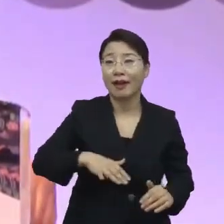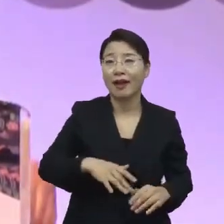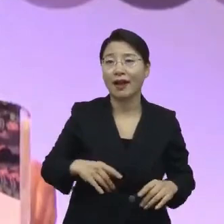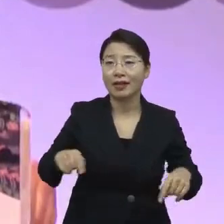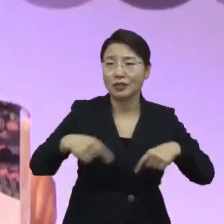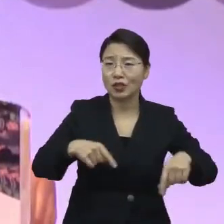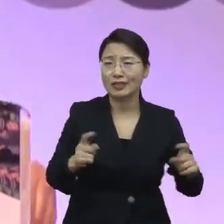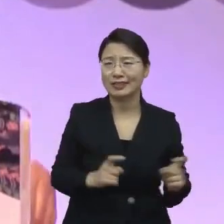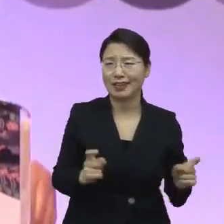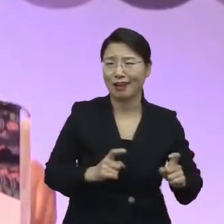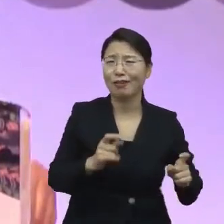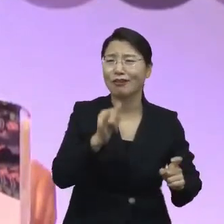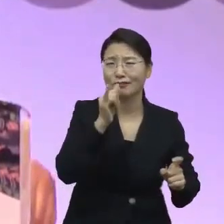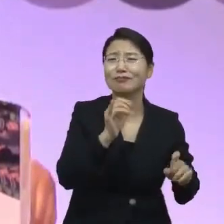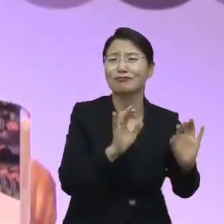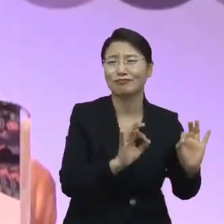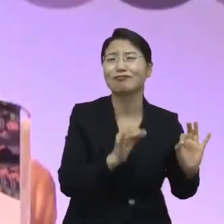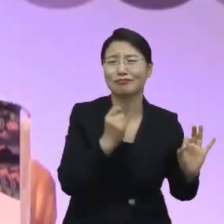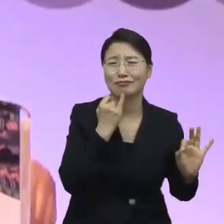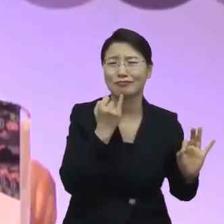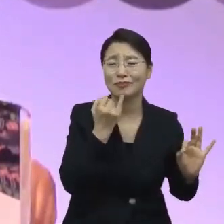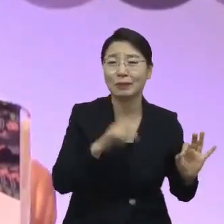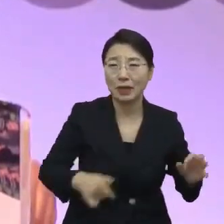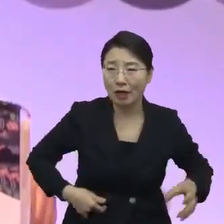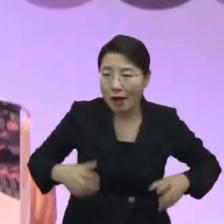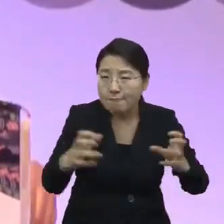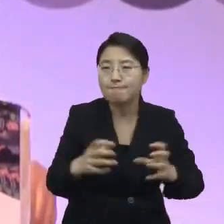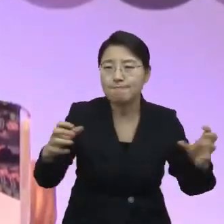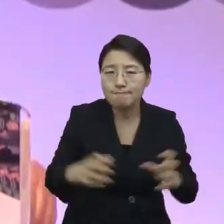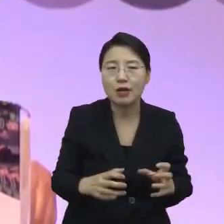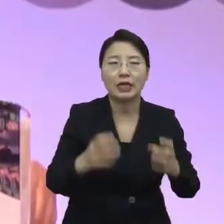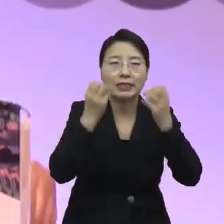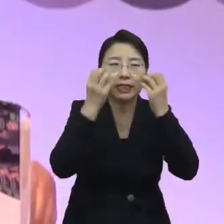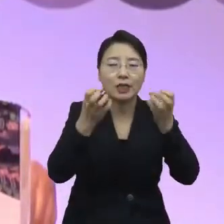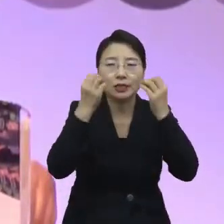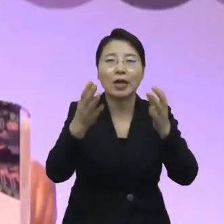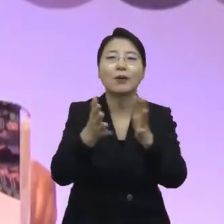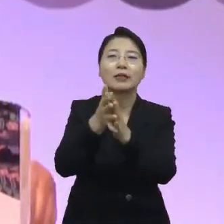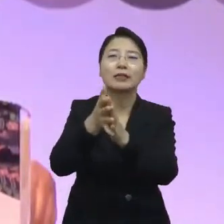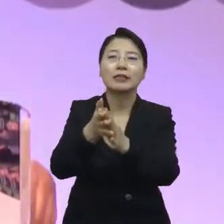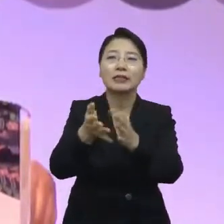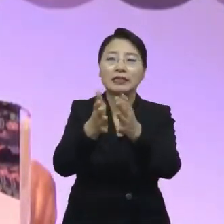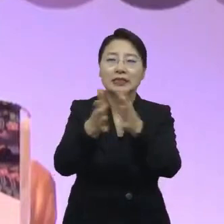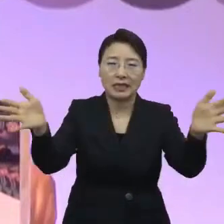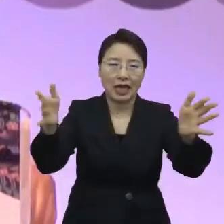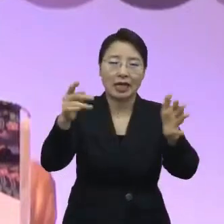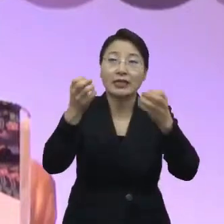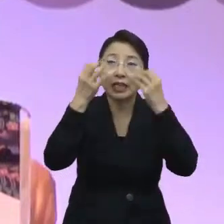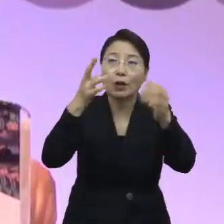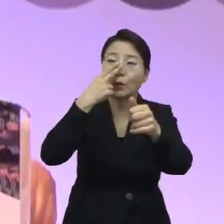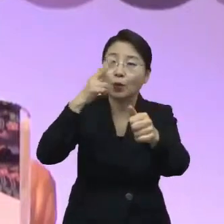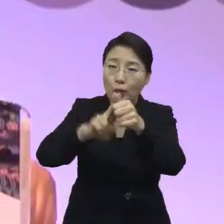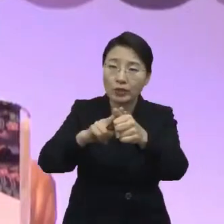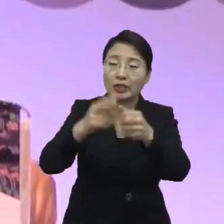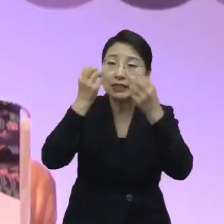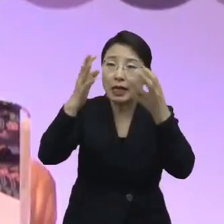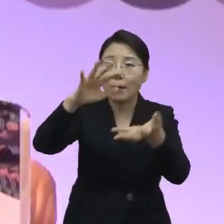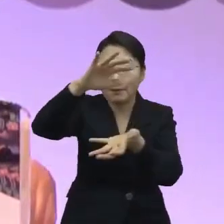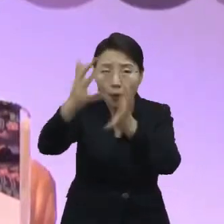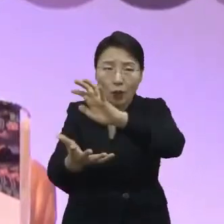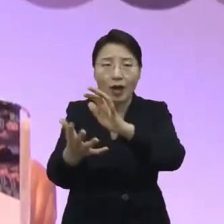싸울 때는 싸우지만 그래도 합심해서 새로운 시대의 도전과 새로운 시대의